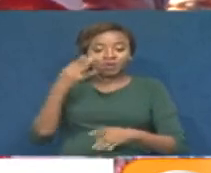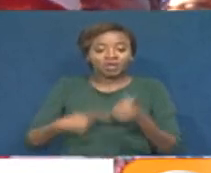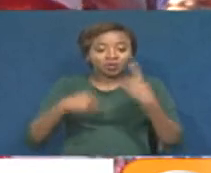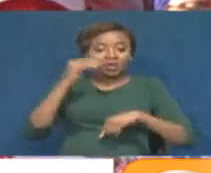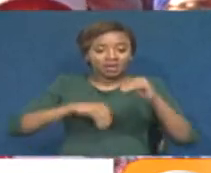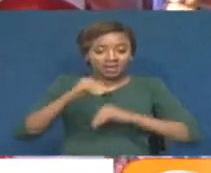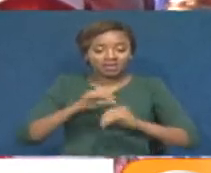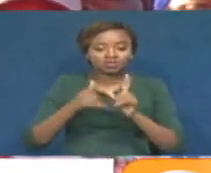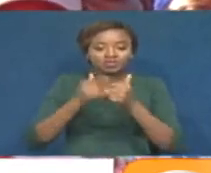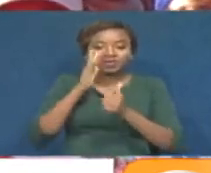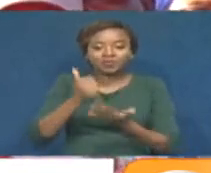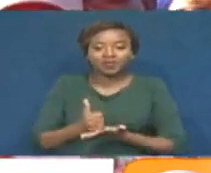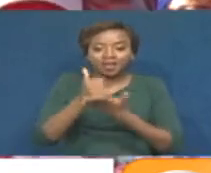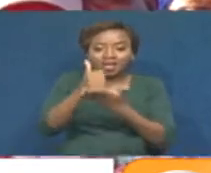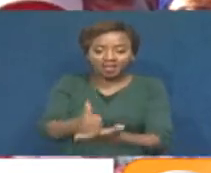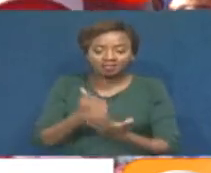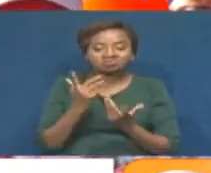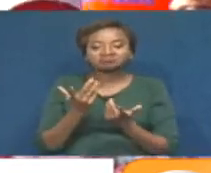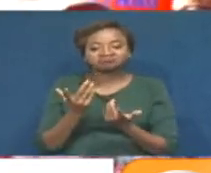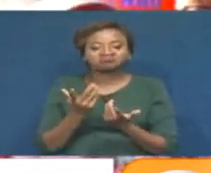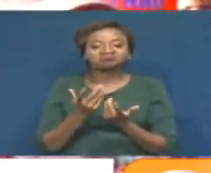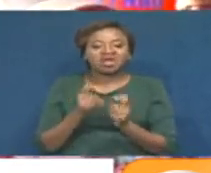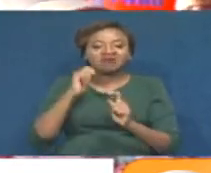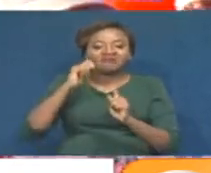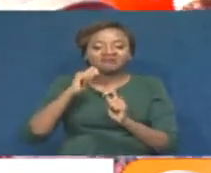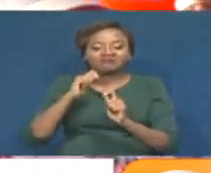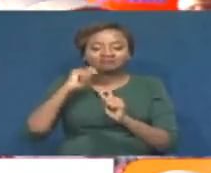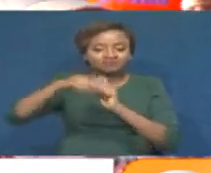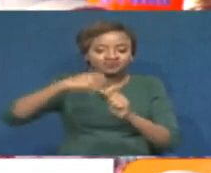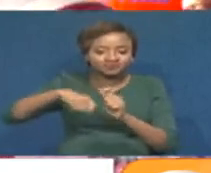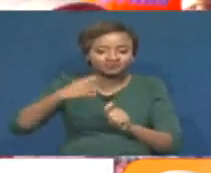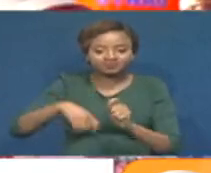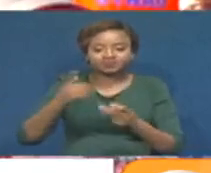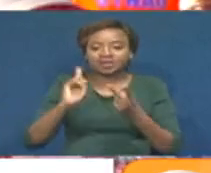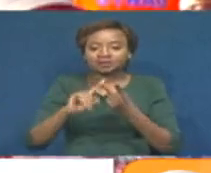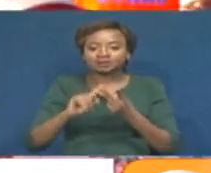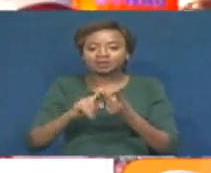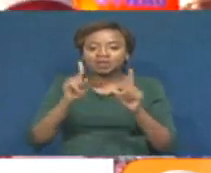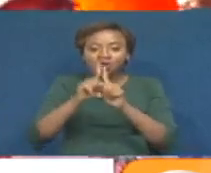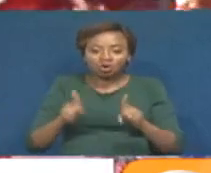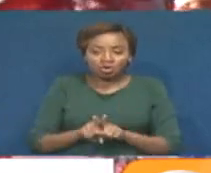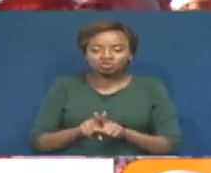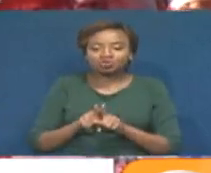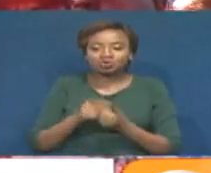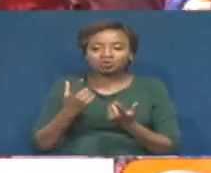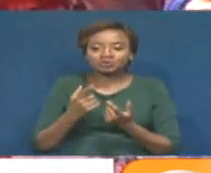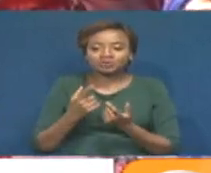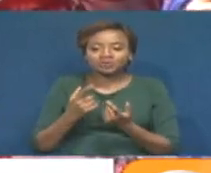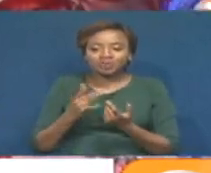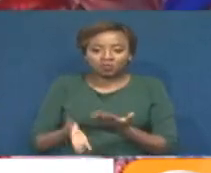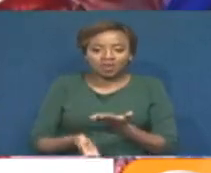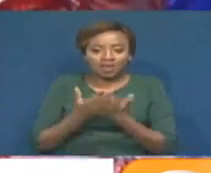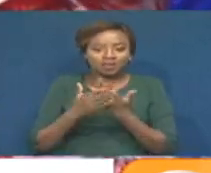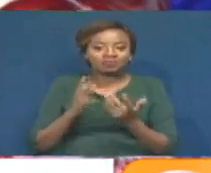tutaboresha uvuvi. Mkituchagua tutafufua utalii na viwanda. Mkituchagua tutaregesha